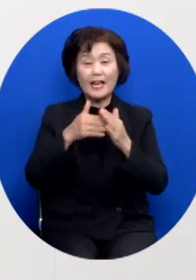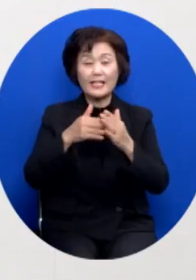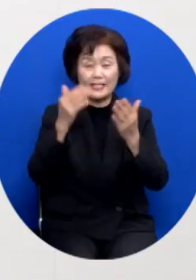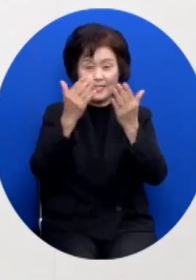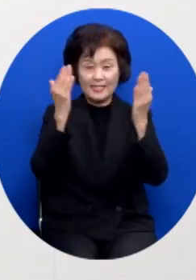진행합니다